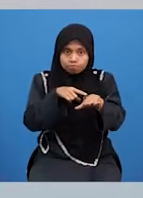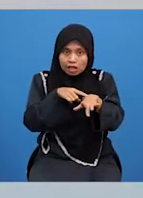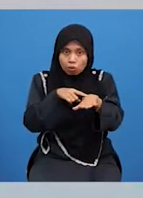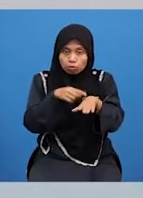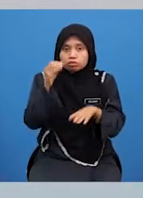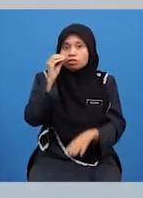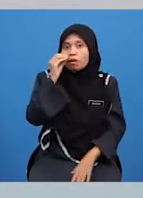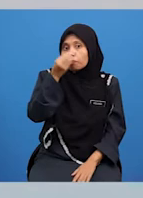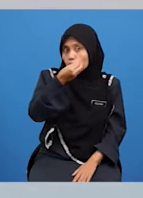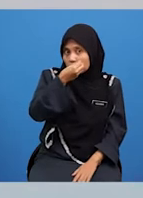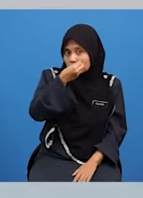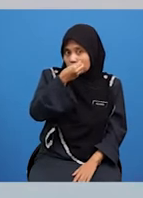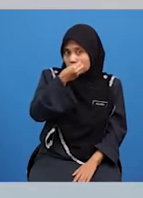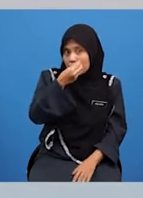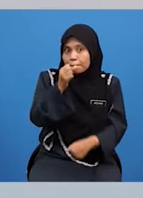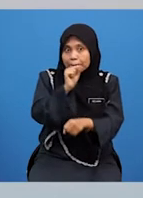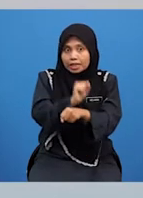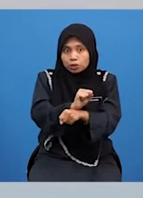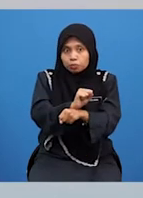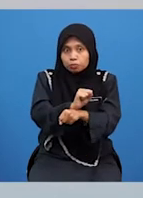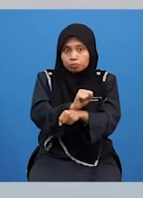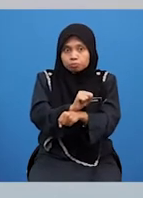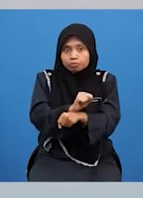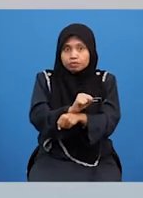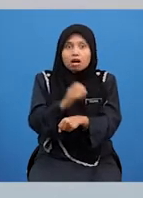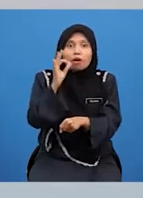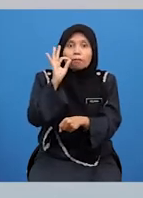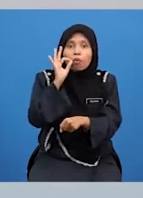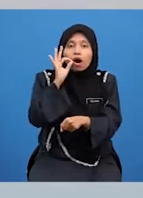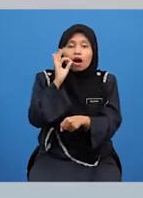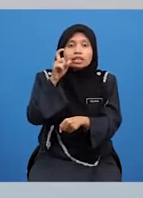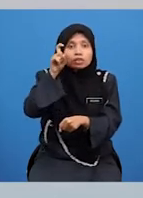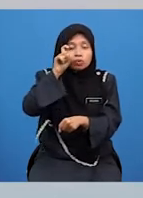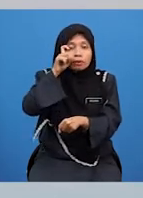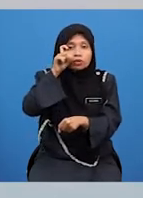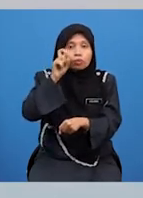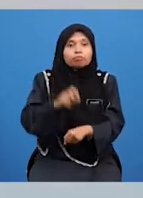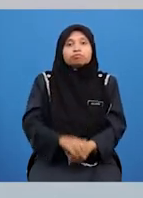bunga, batu, buah